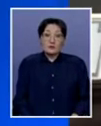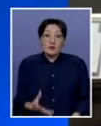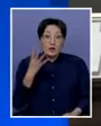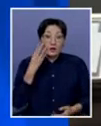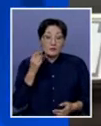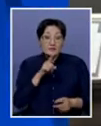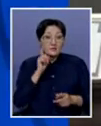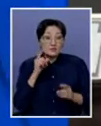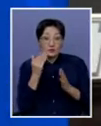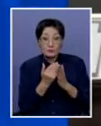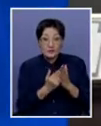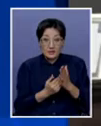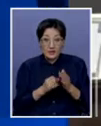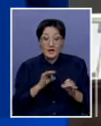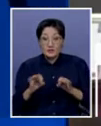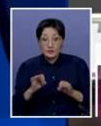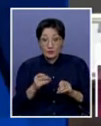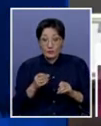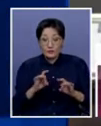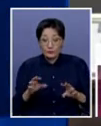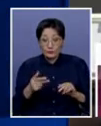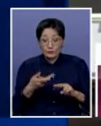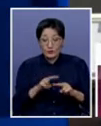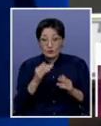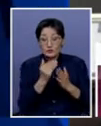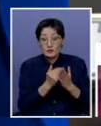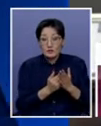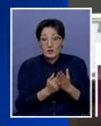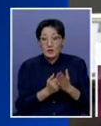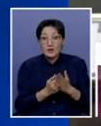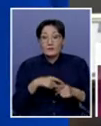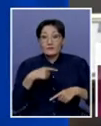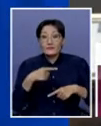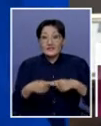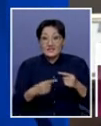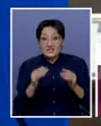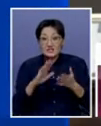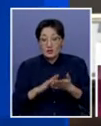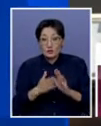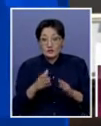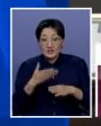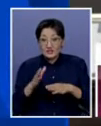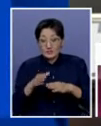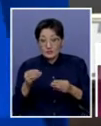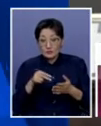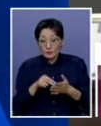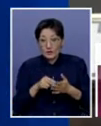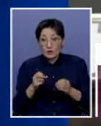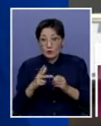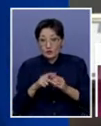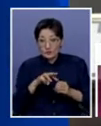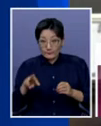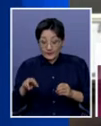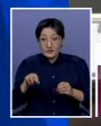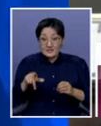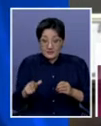Алматы жастар бағдарламасына тоқталып өтетін болсақ, бұл бағдарламаның несие алуының келесі шарттары бар. Несие сомасы 13 миллион